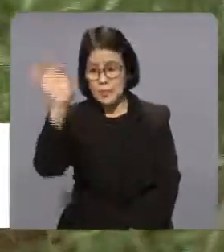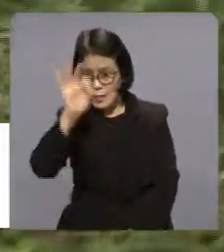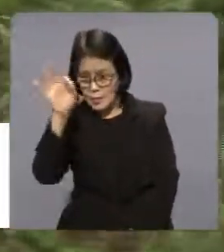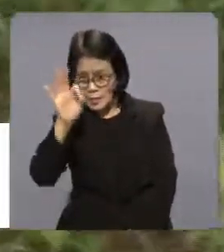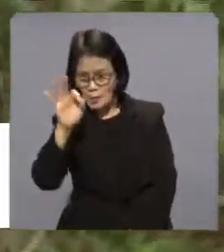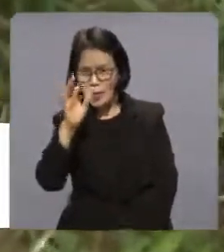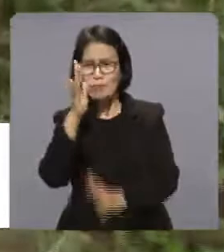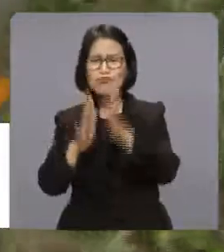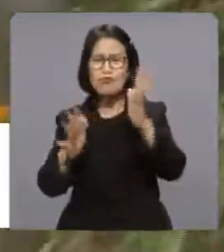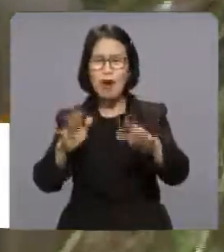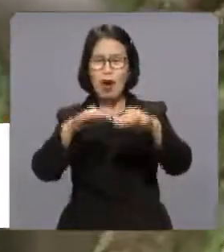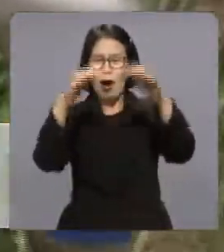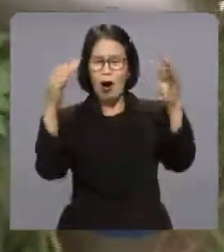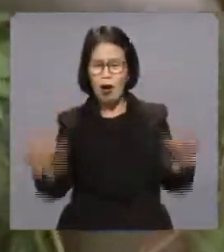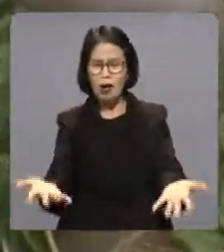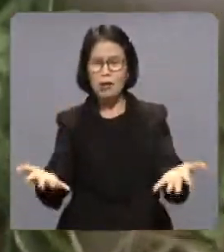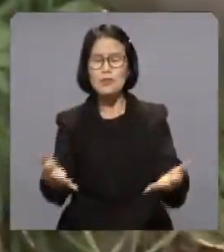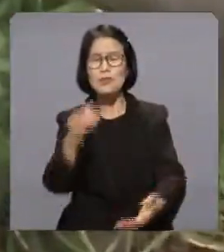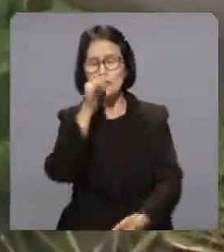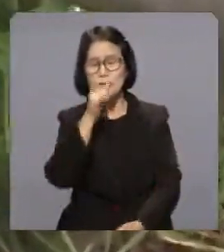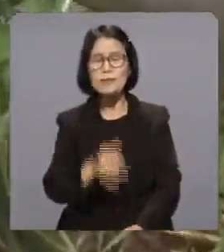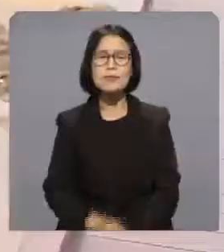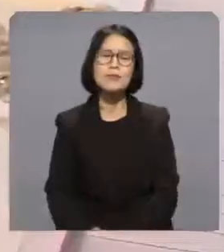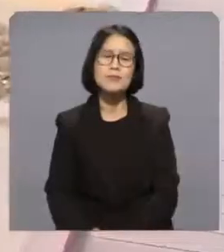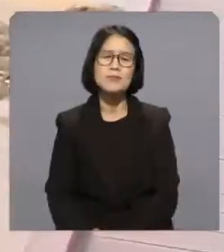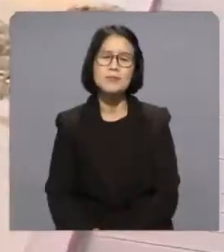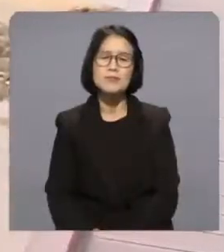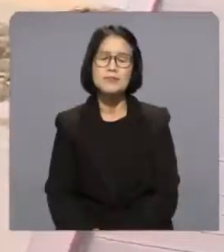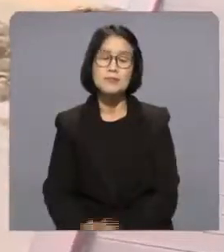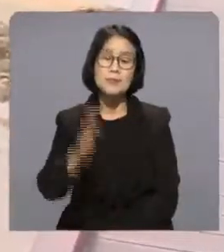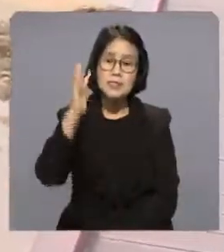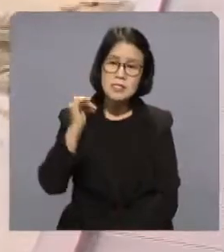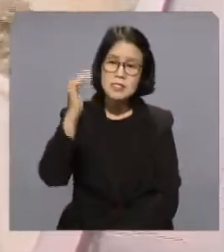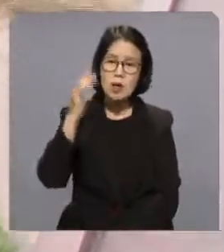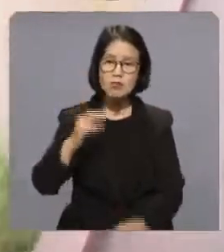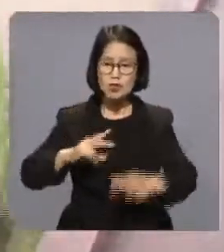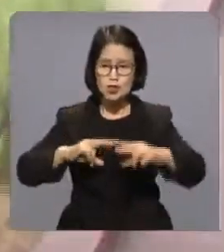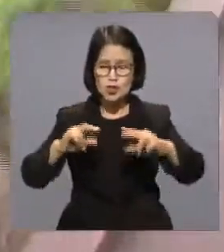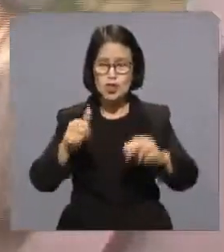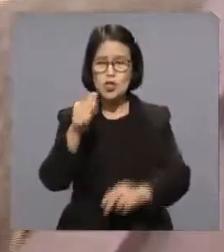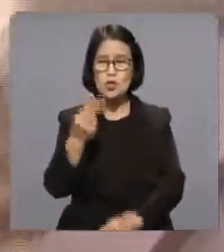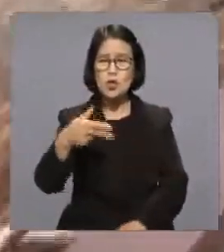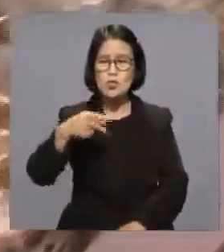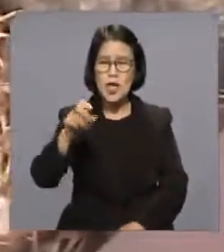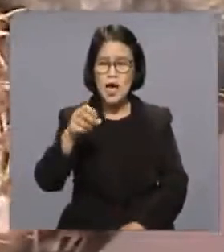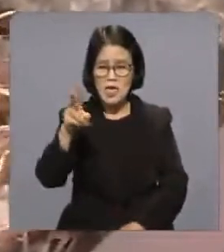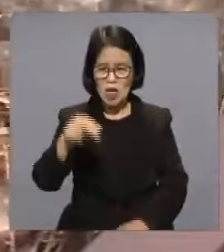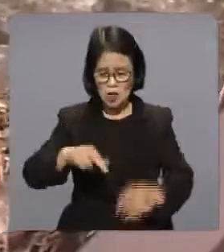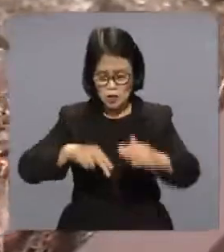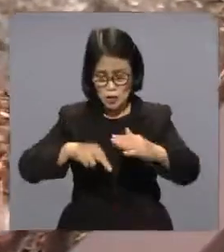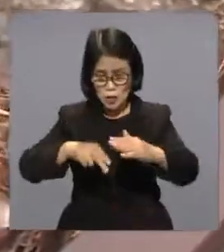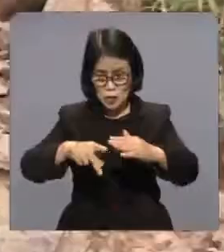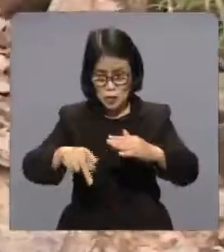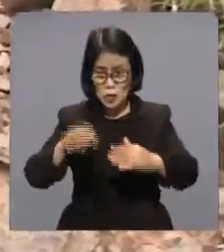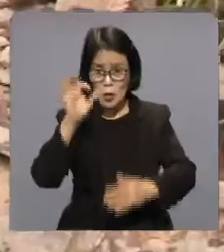찾아보니 풀숲에 나뒹굴고 있습니다. 의정부 경전철 효자역 산책로로 가봤습니다.